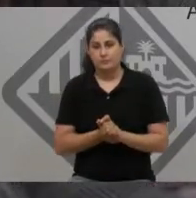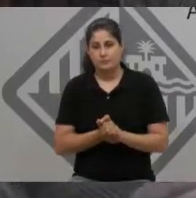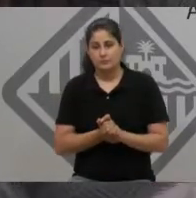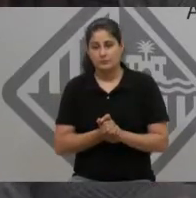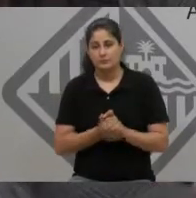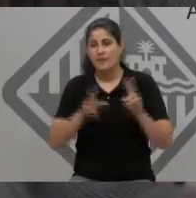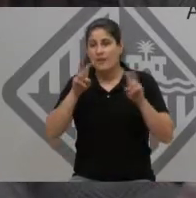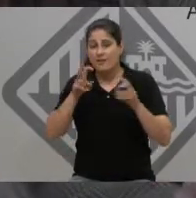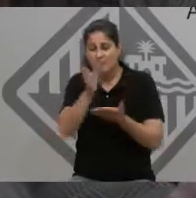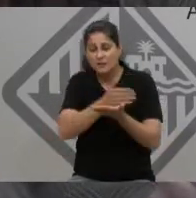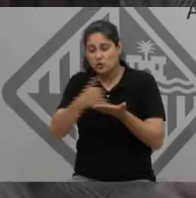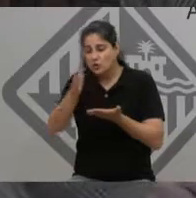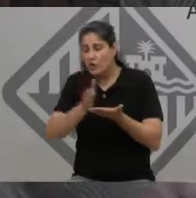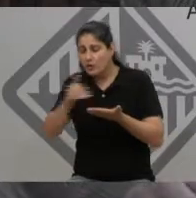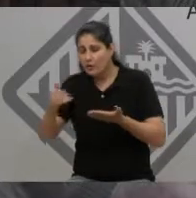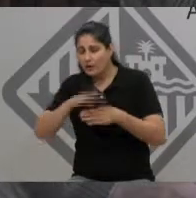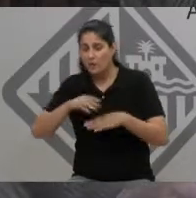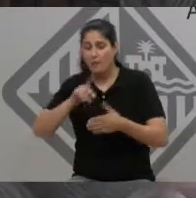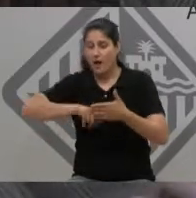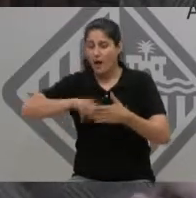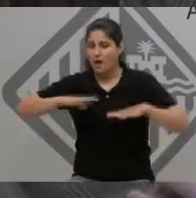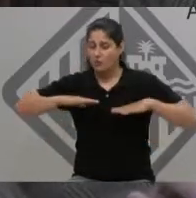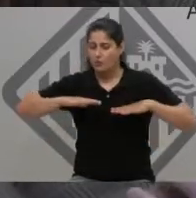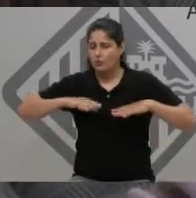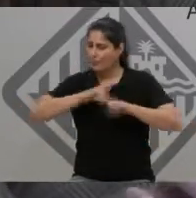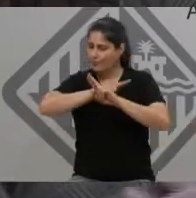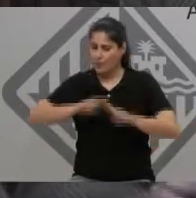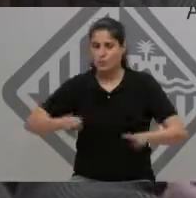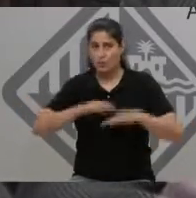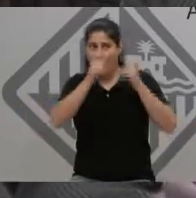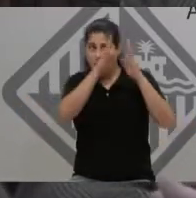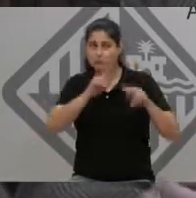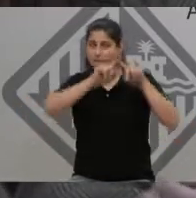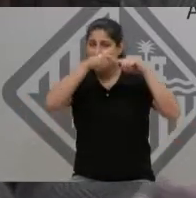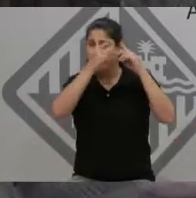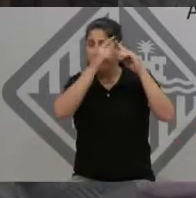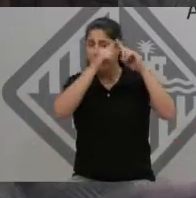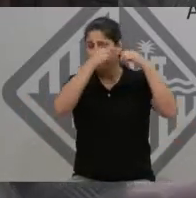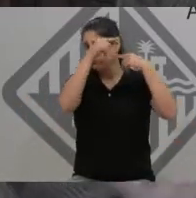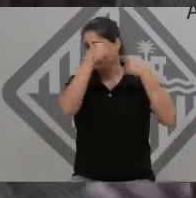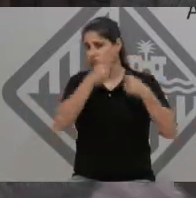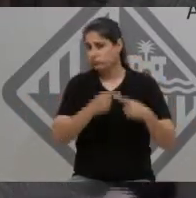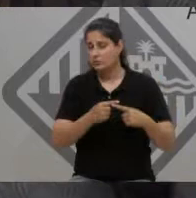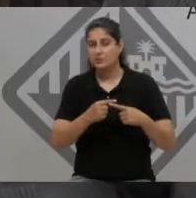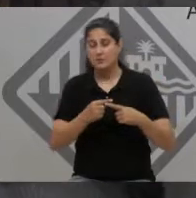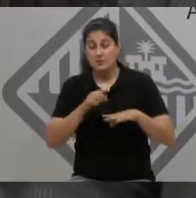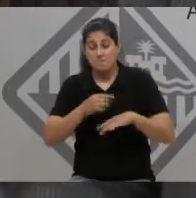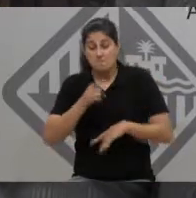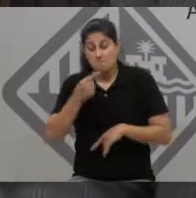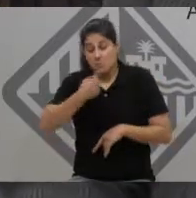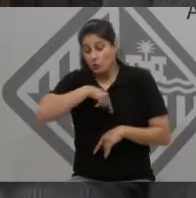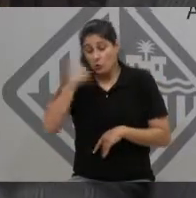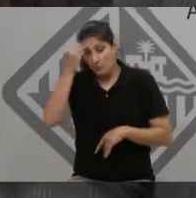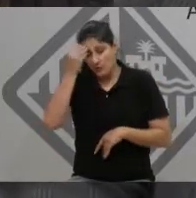de la comercialització d'estances turístiques en vivendes plurifamiliars. És algo que ja varen dir que per nosaltres no té sentit. És